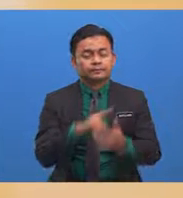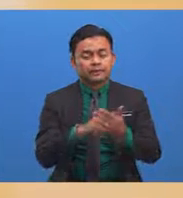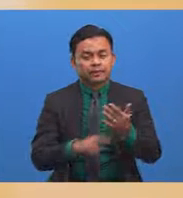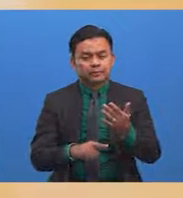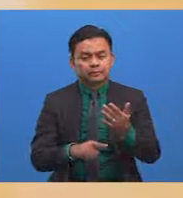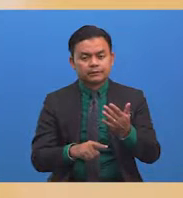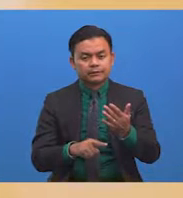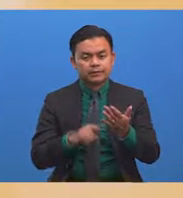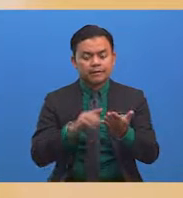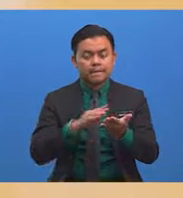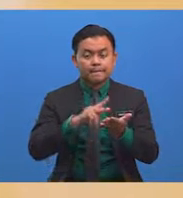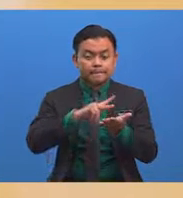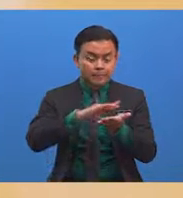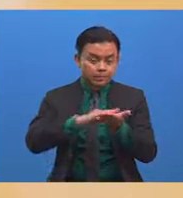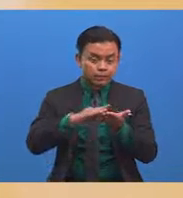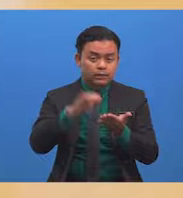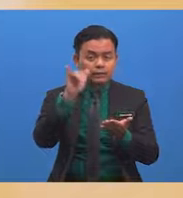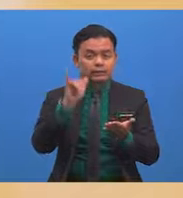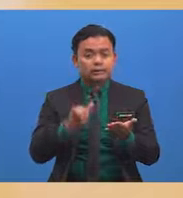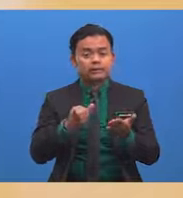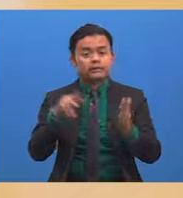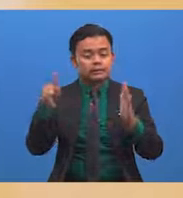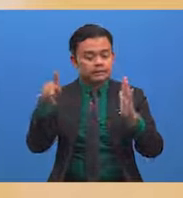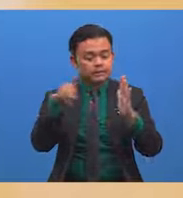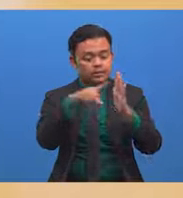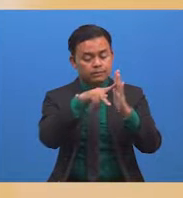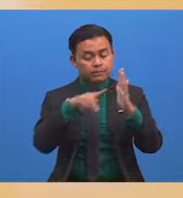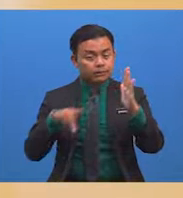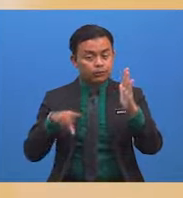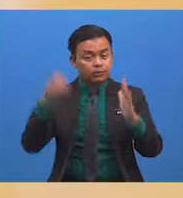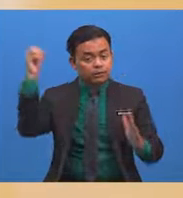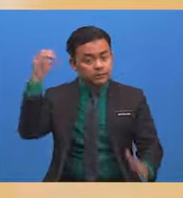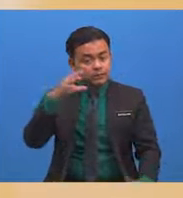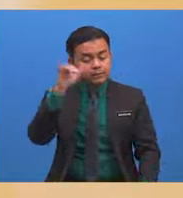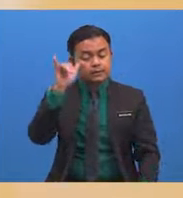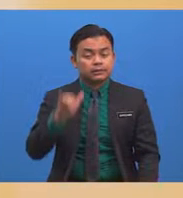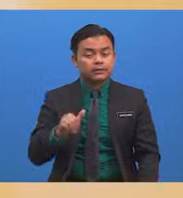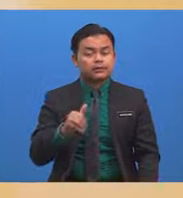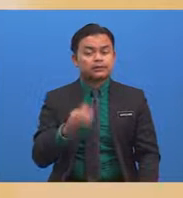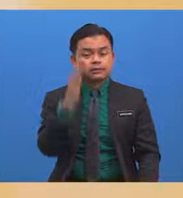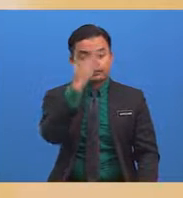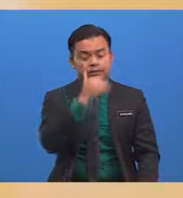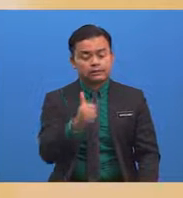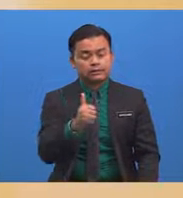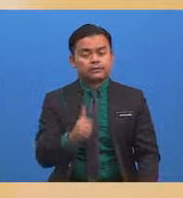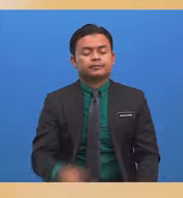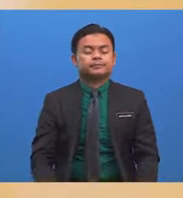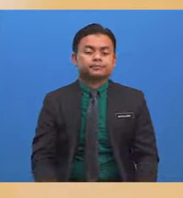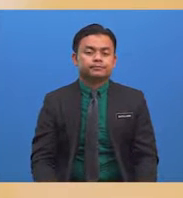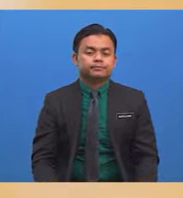kita mahu menghasilkan sinaran pantulan yang jelas dan selari?